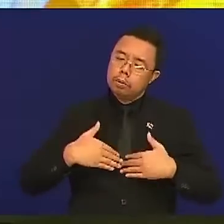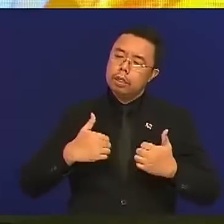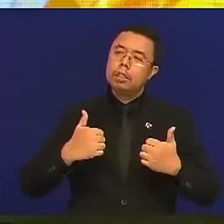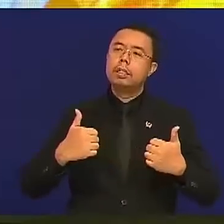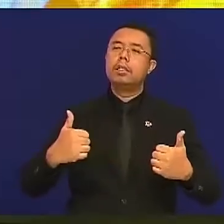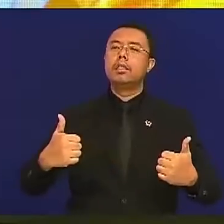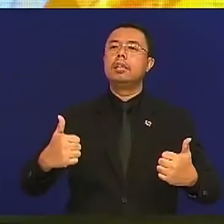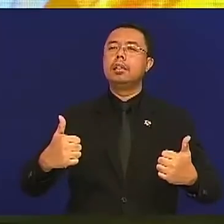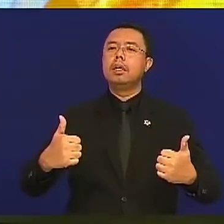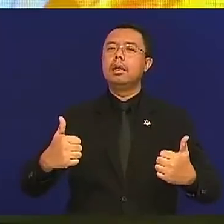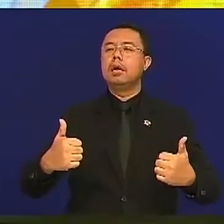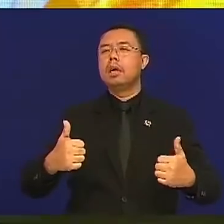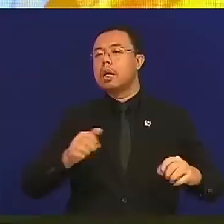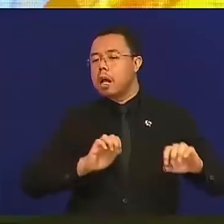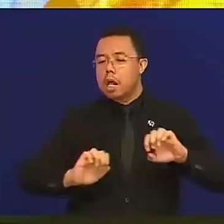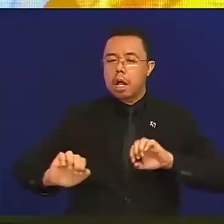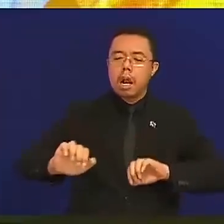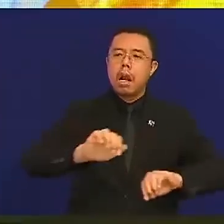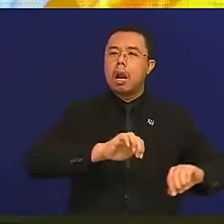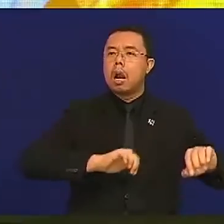Aku bersedia